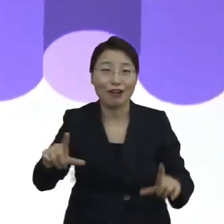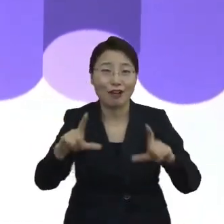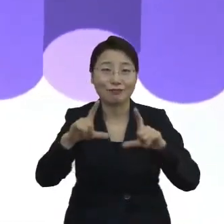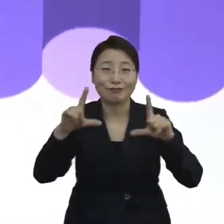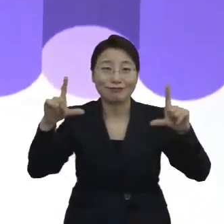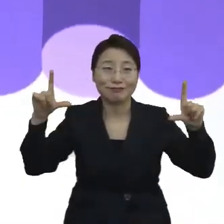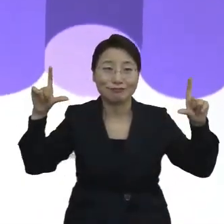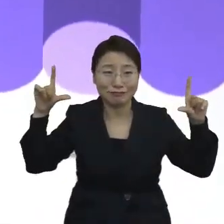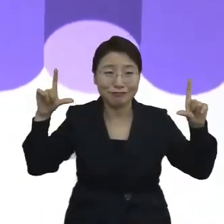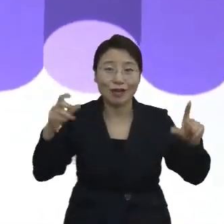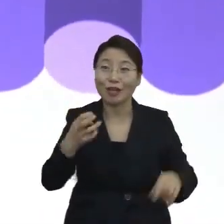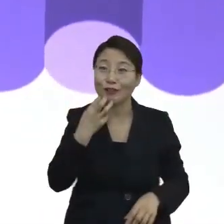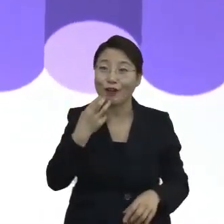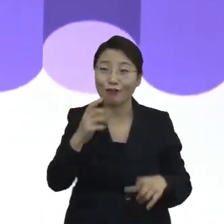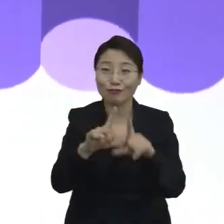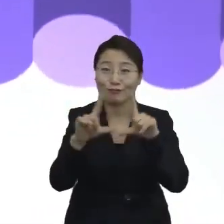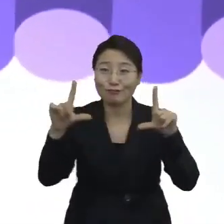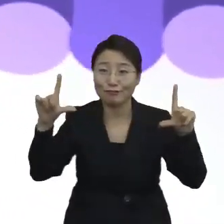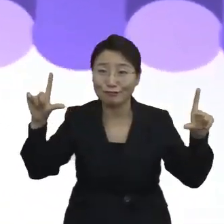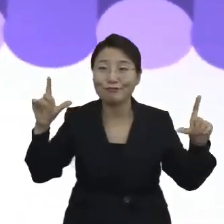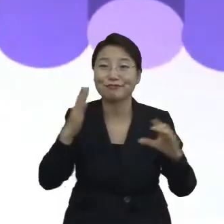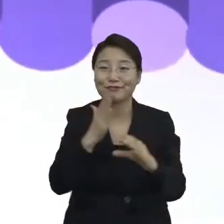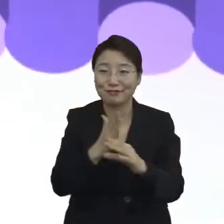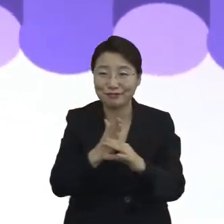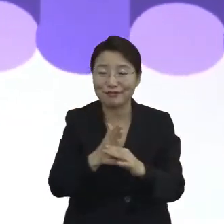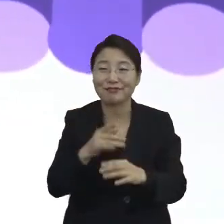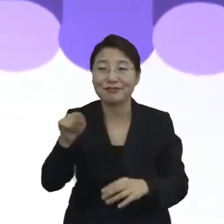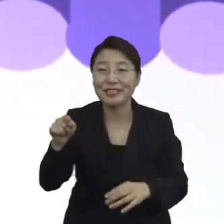있죠. 몇 가지 투자를 지금 보고 계십니다.